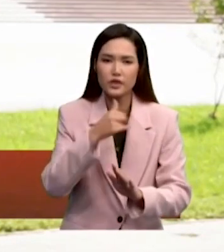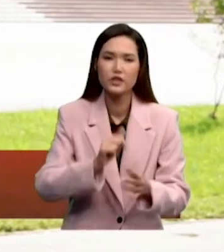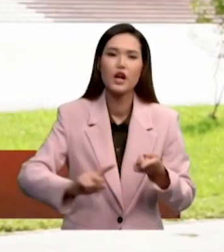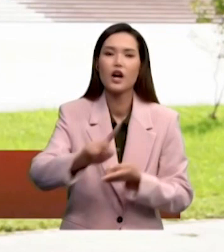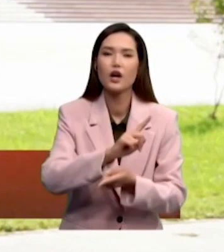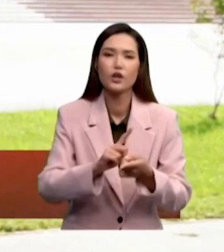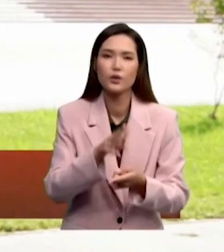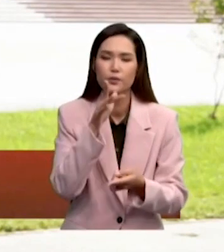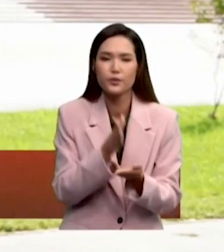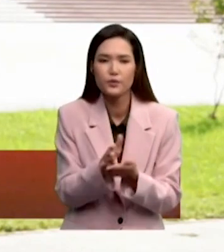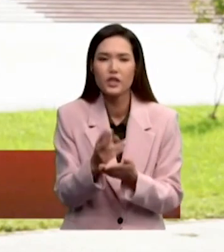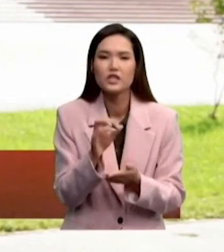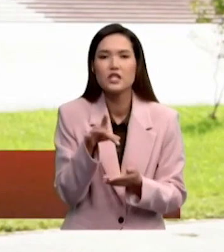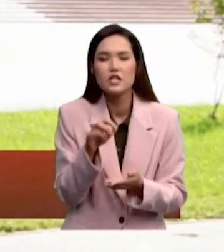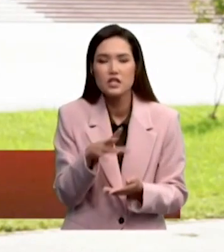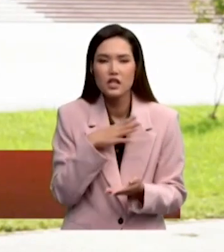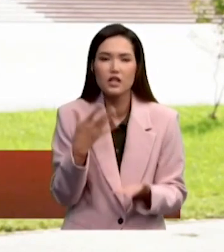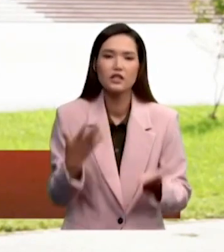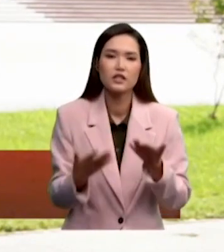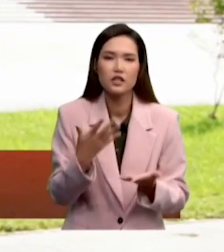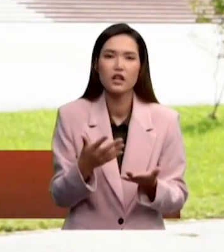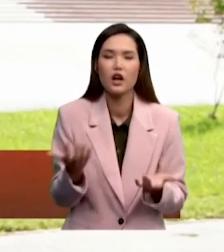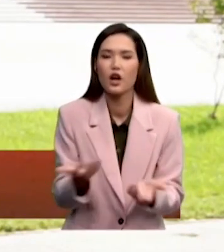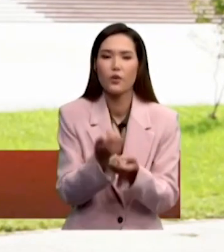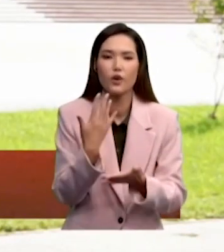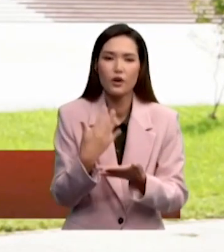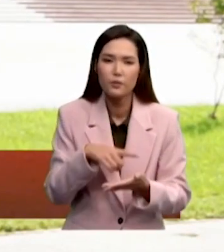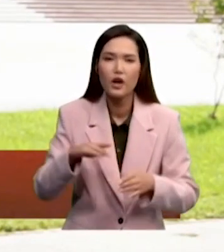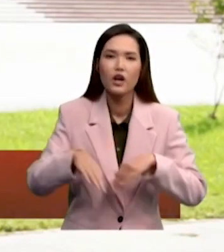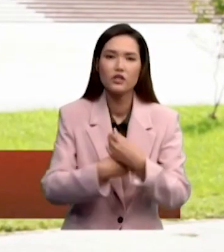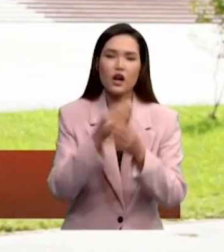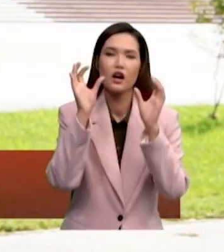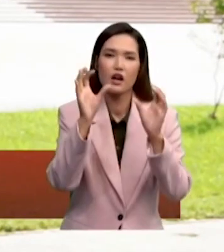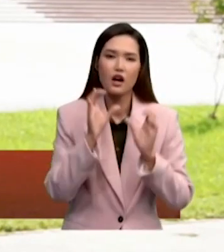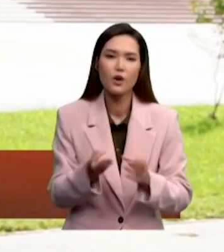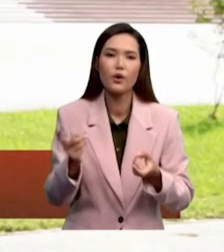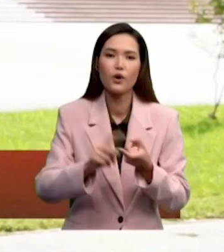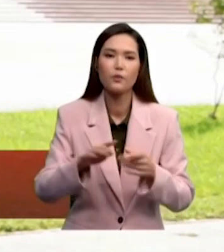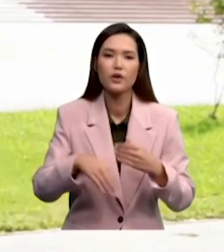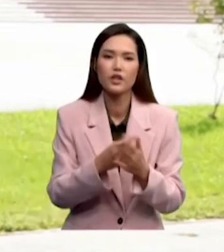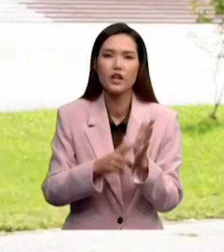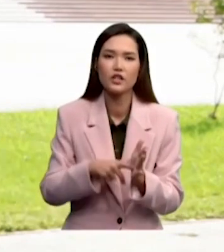іске асыруға 7 жыл бар. Егер жетпесе, жаңа конституцияға сай тағы 7